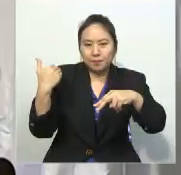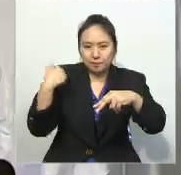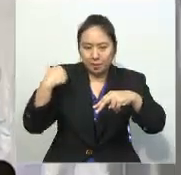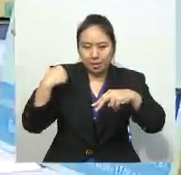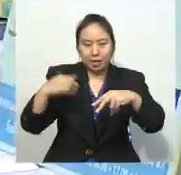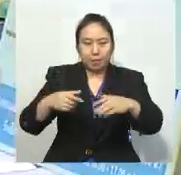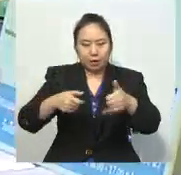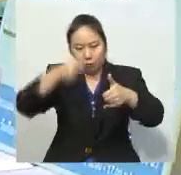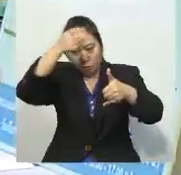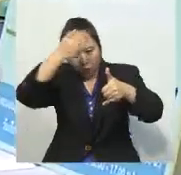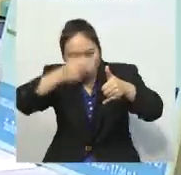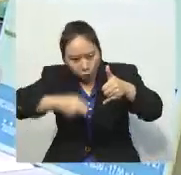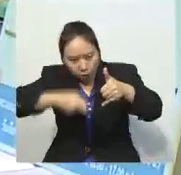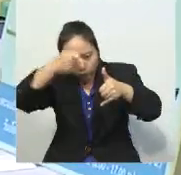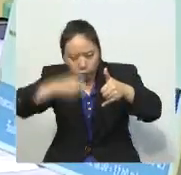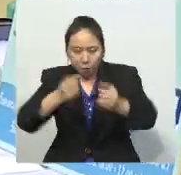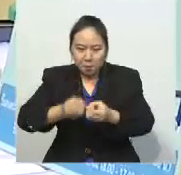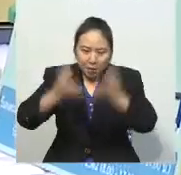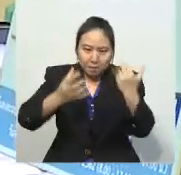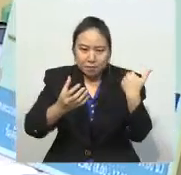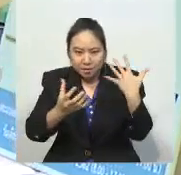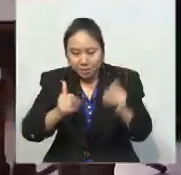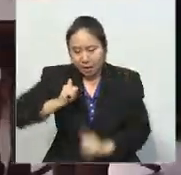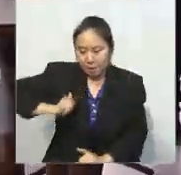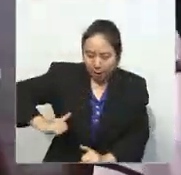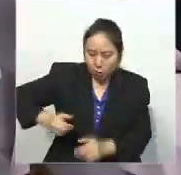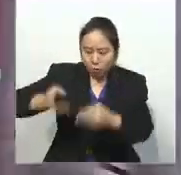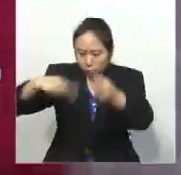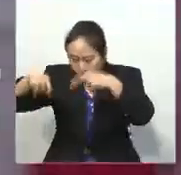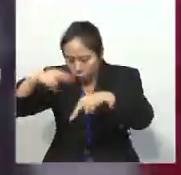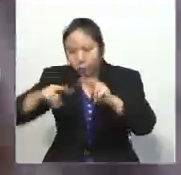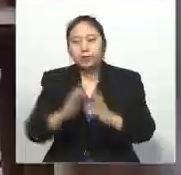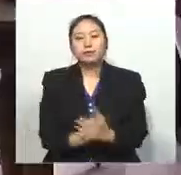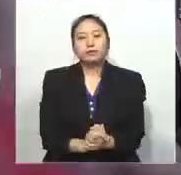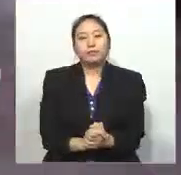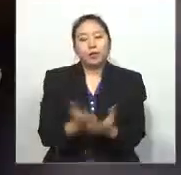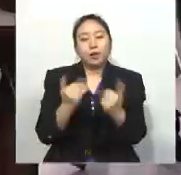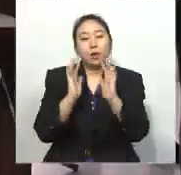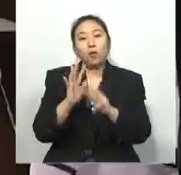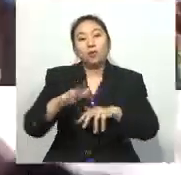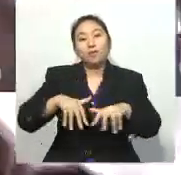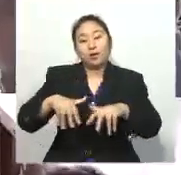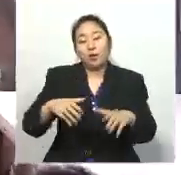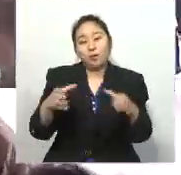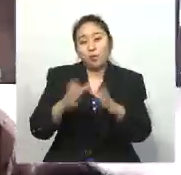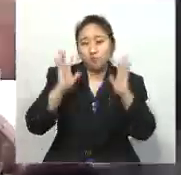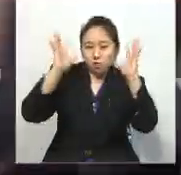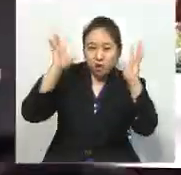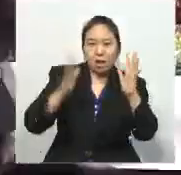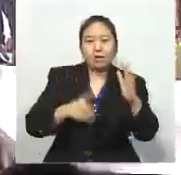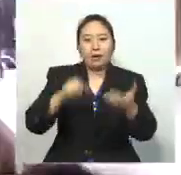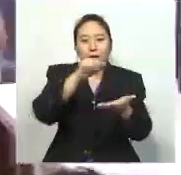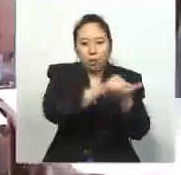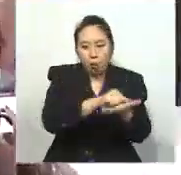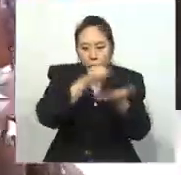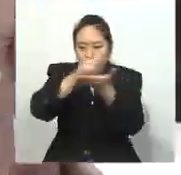แกนวัตถุระเบิดและตรวจสอบกระเป๋าสัมภาระอย่างละเอียดขณะที่บรรดากองเชียร์ของแต่ละพรรคได้มาจับจองพื้น